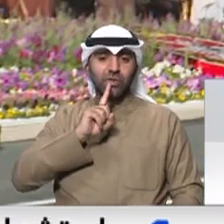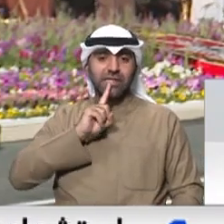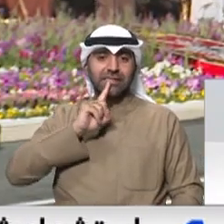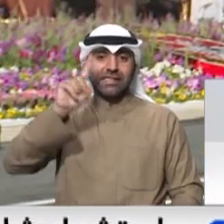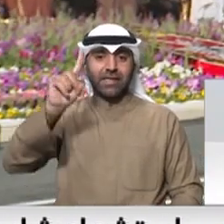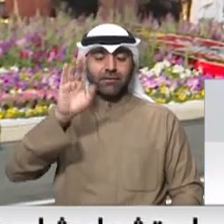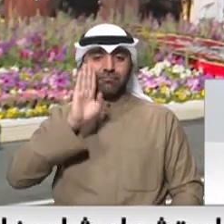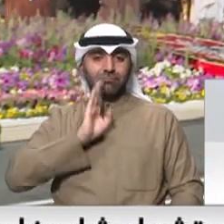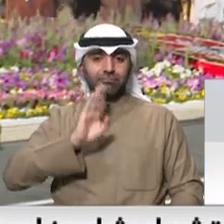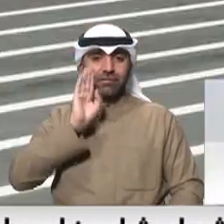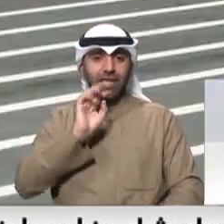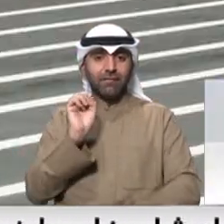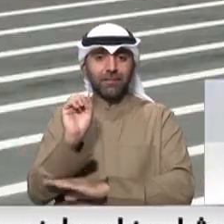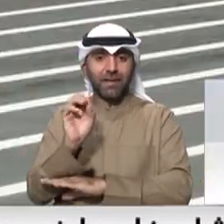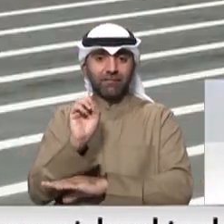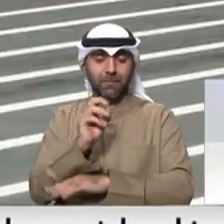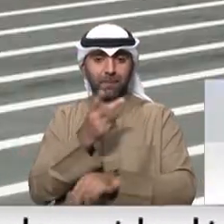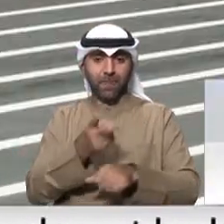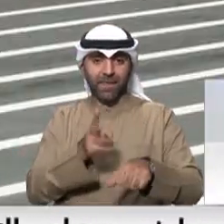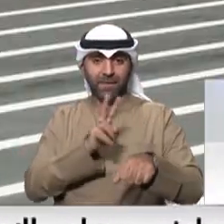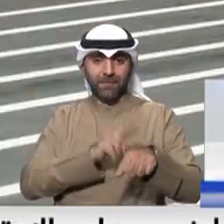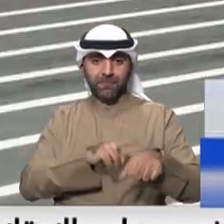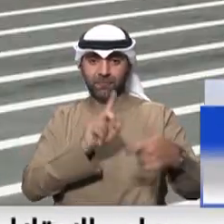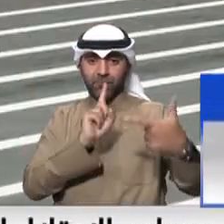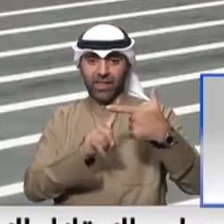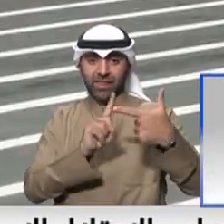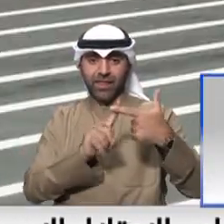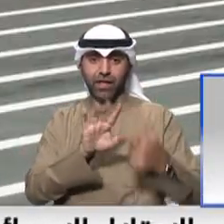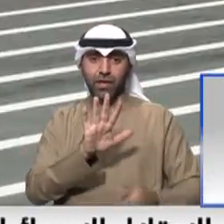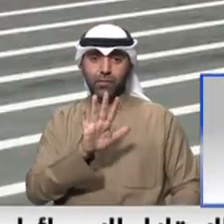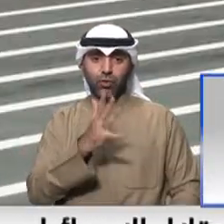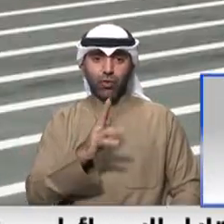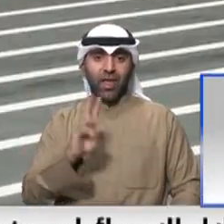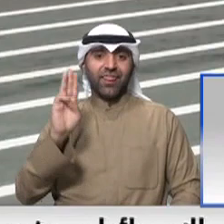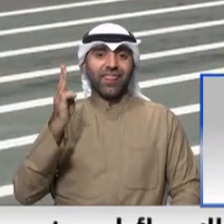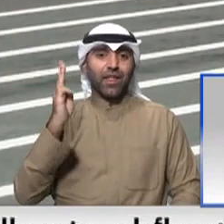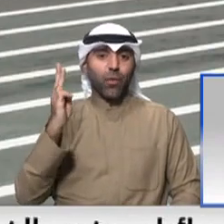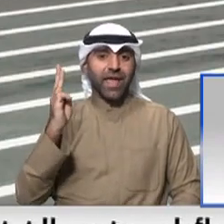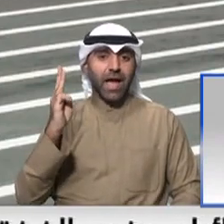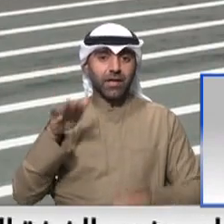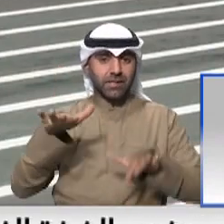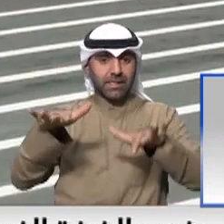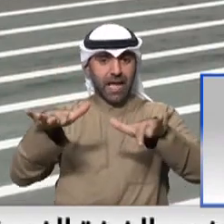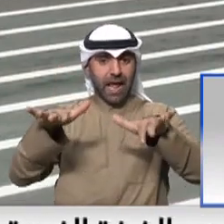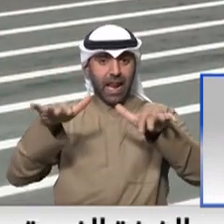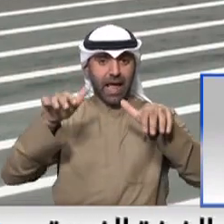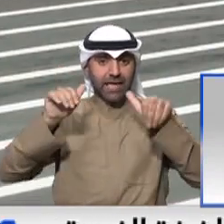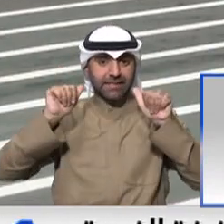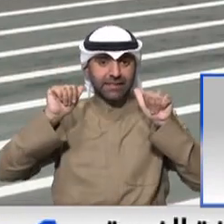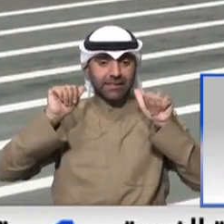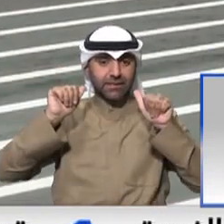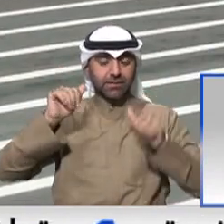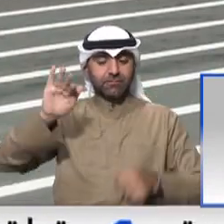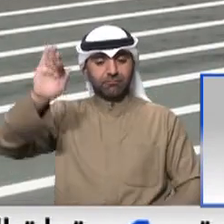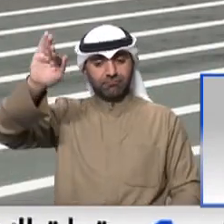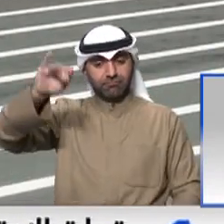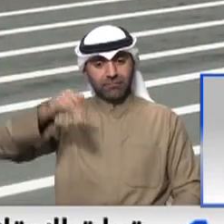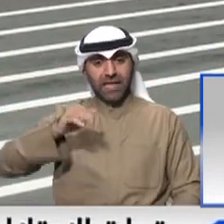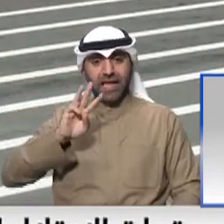العسكري والأكاديمي. نحن عندنا أنواع تدريبات، عندنا أنواع التدريبات التكتيكية لكيفية الدفاع عن الحدود، عن